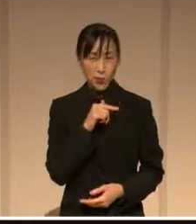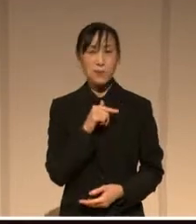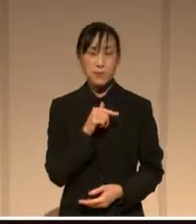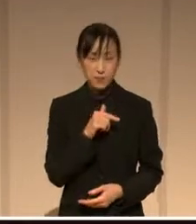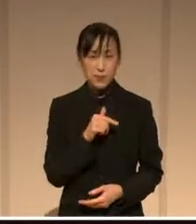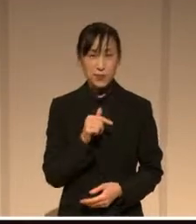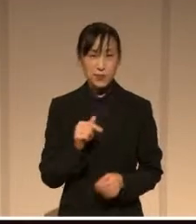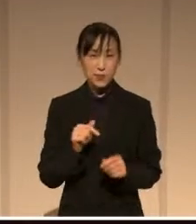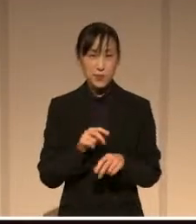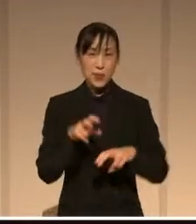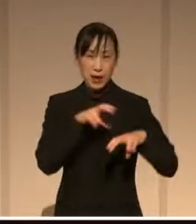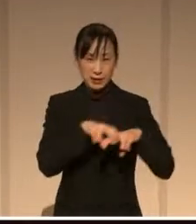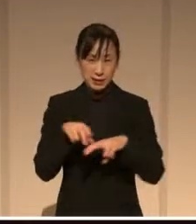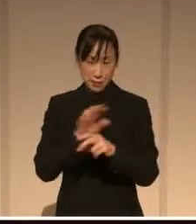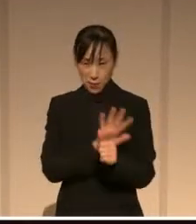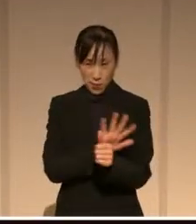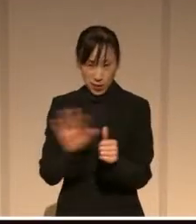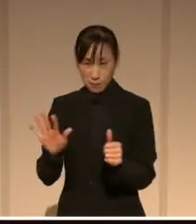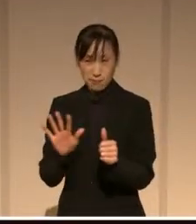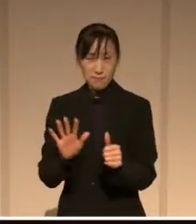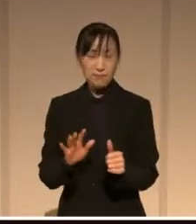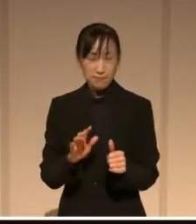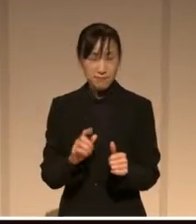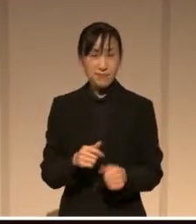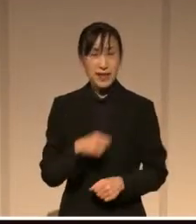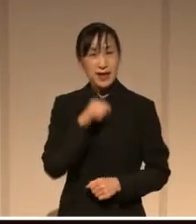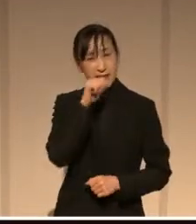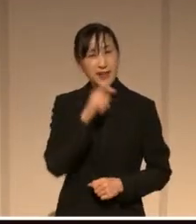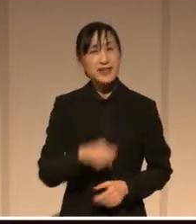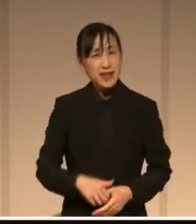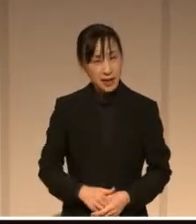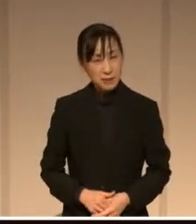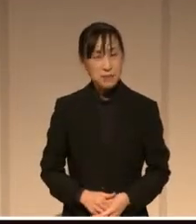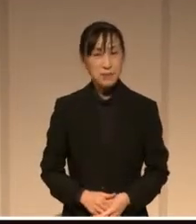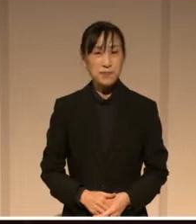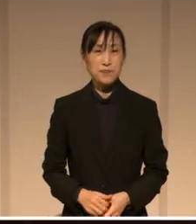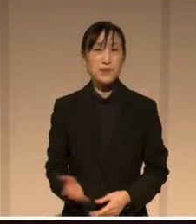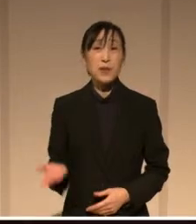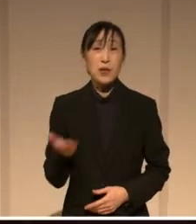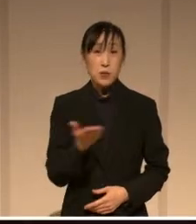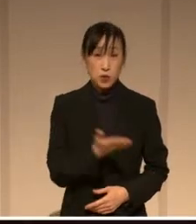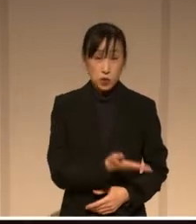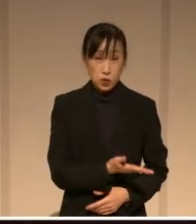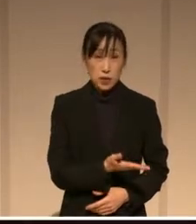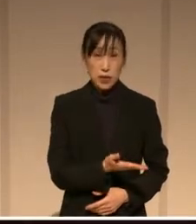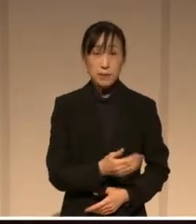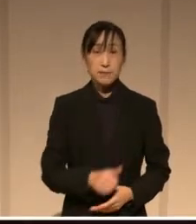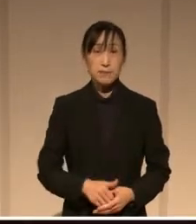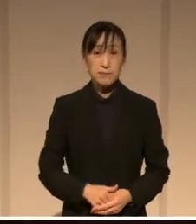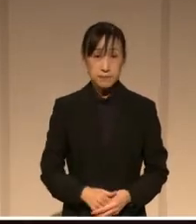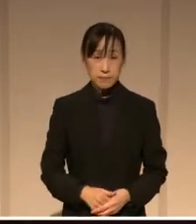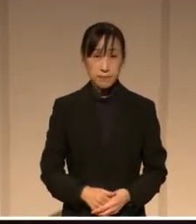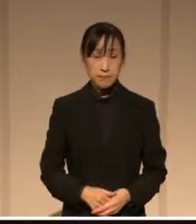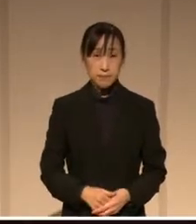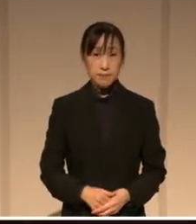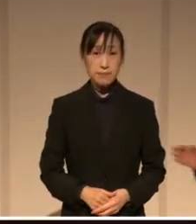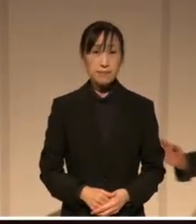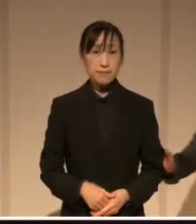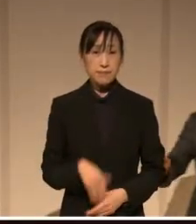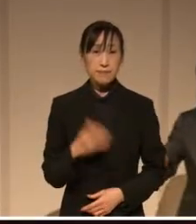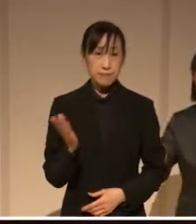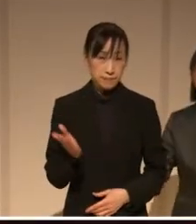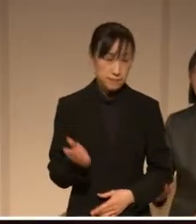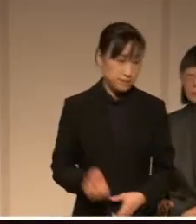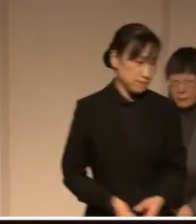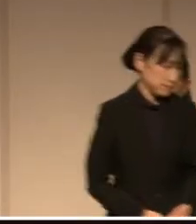盛り上がっていけたらいいですね皆さんありがとうございますでは続いてのコーナーにまいりましょうこちらです